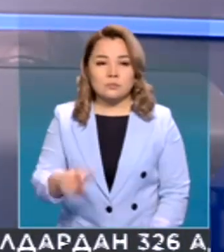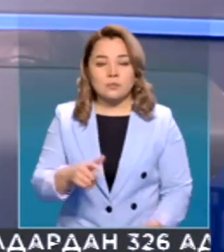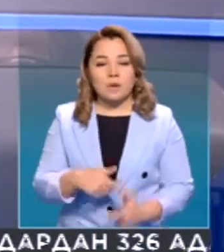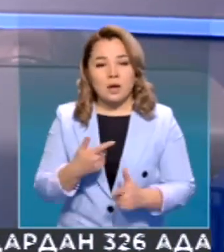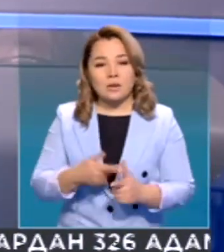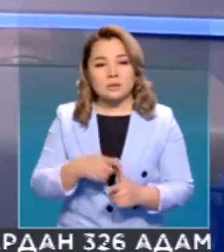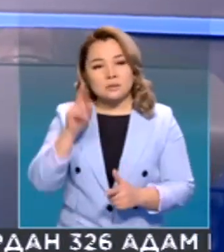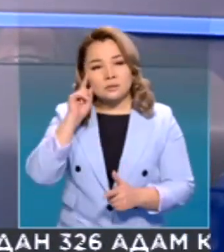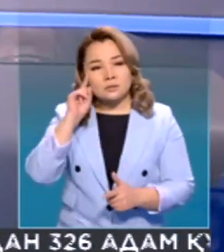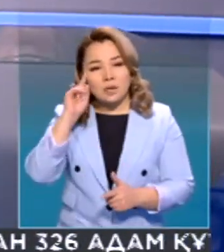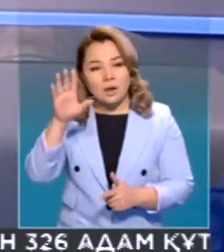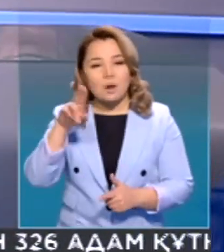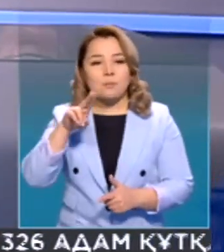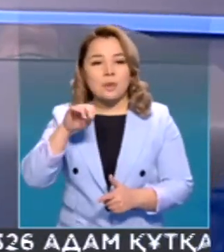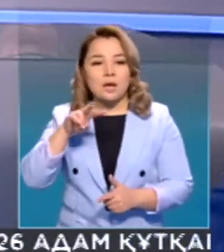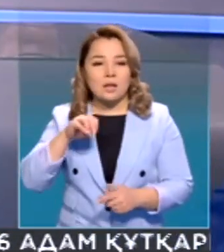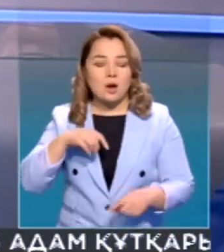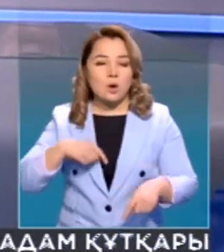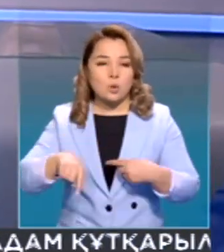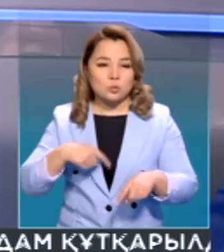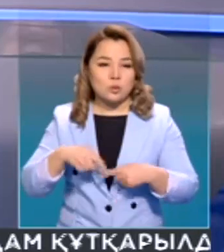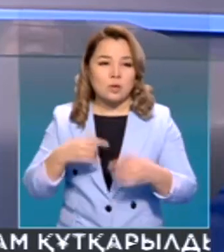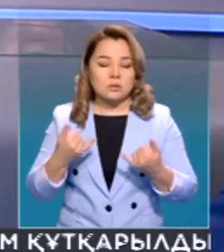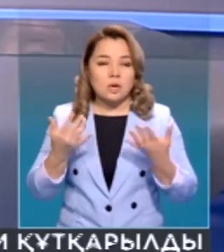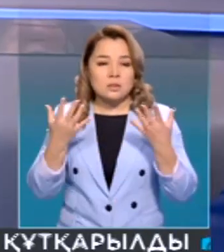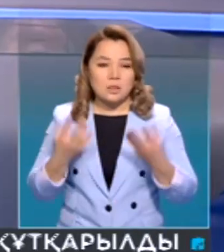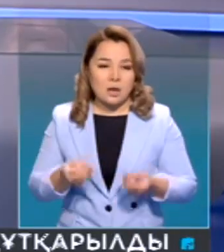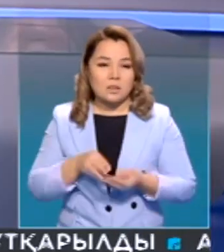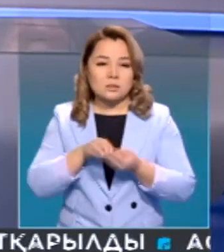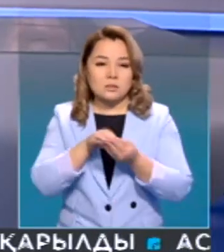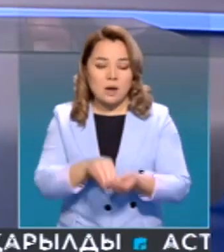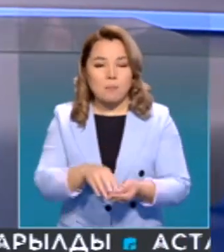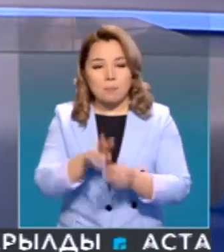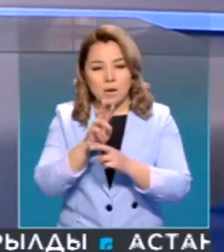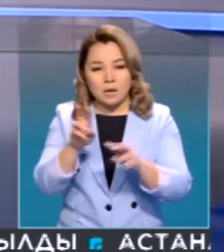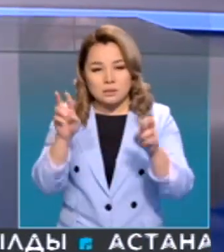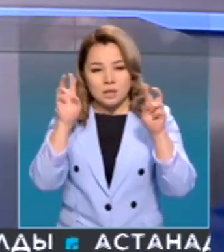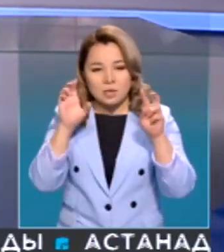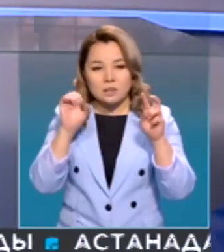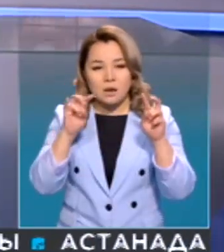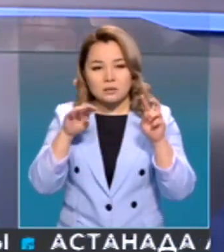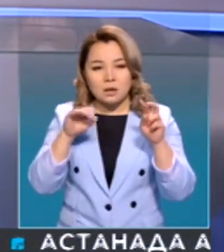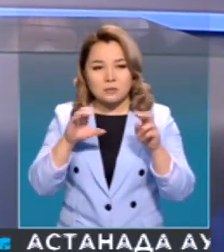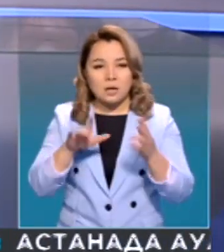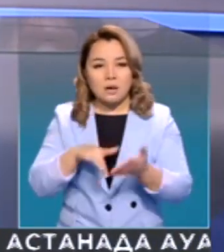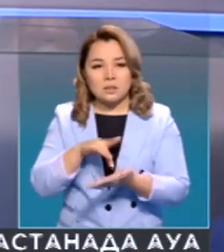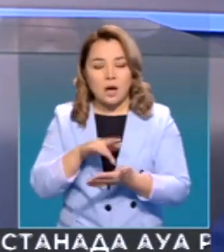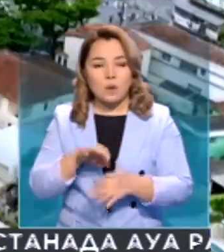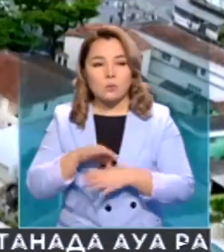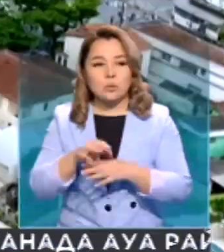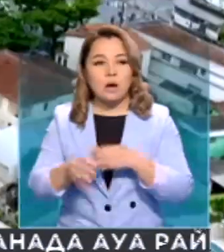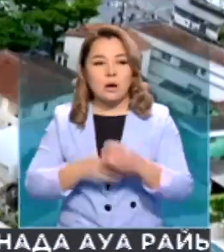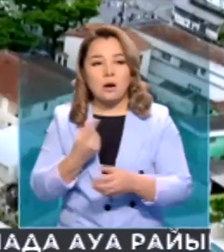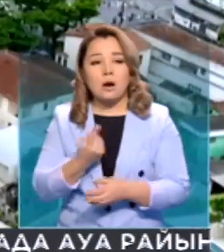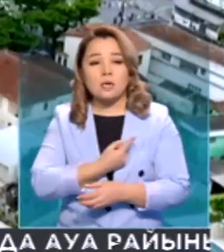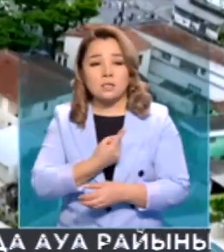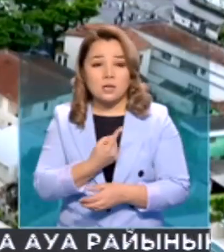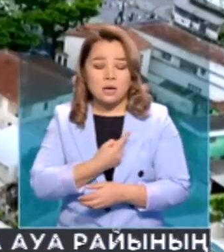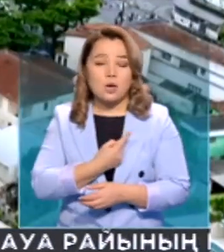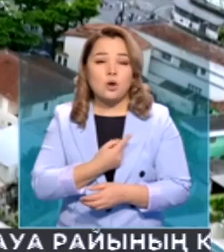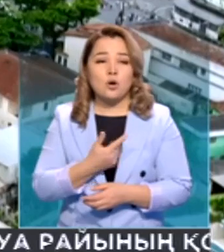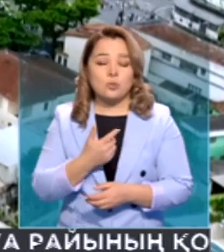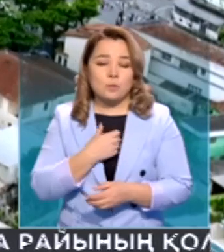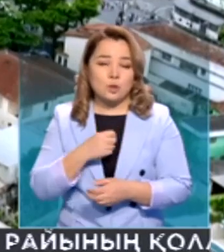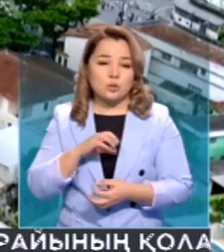аңызға айналған футболшы Пеле жер қойнауына берілді. Жерлеу рәсімі Бразилияның Сантос қаласында өтті. Әлемдегі жалғыз ғана үш